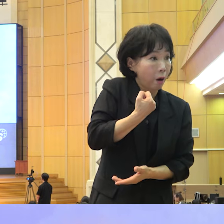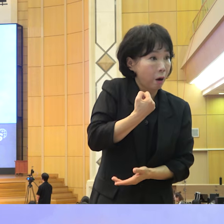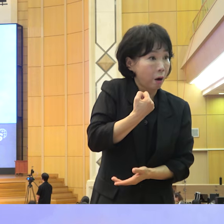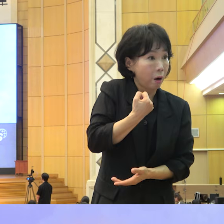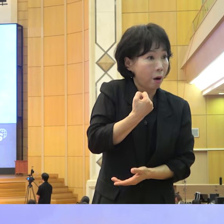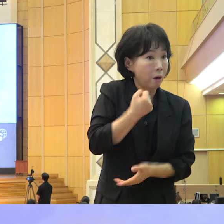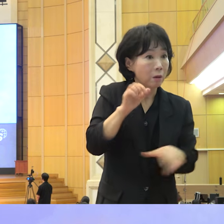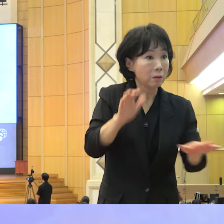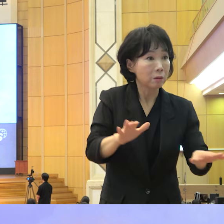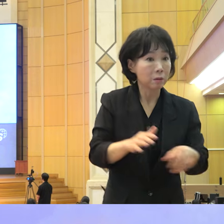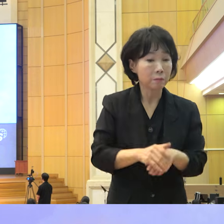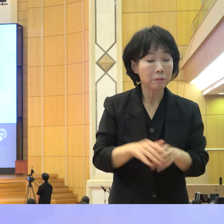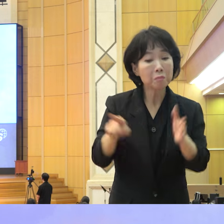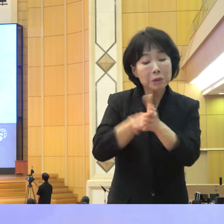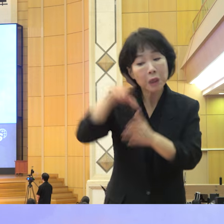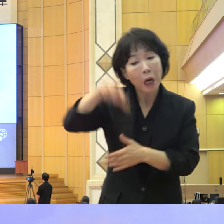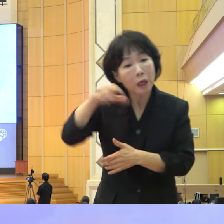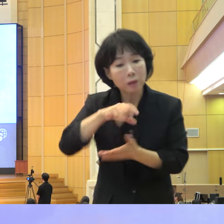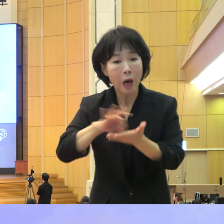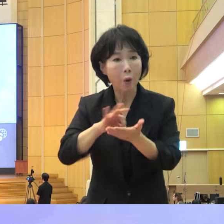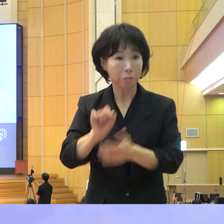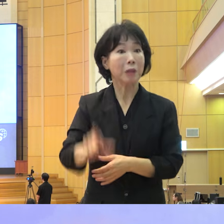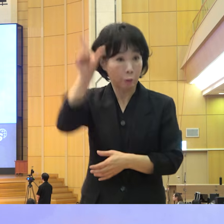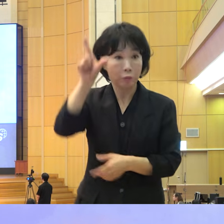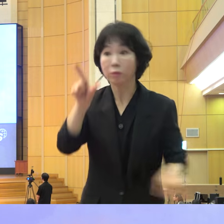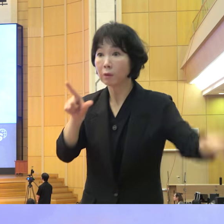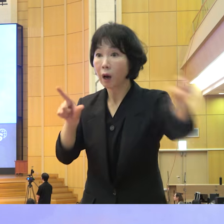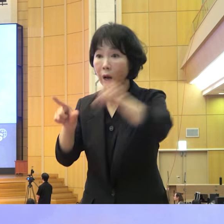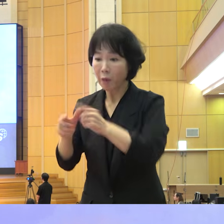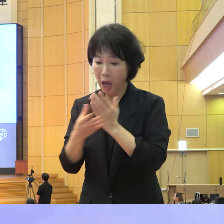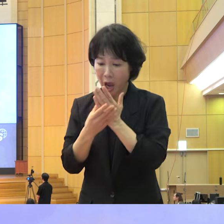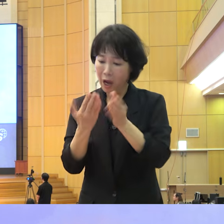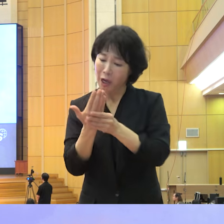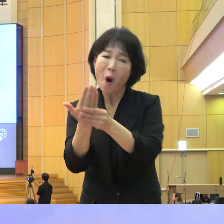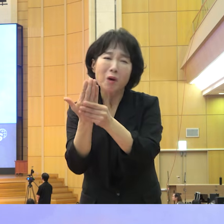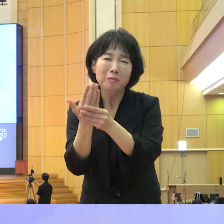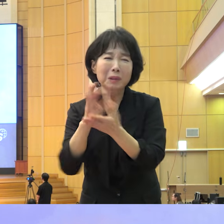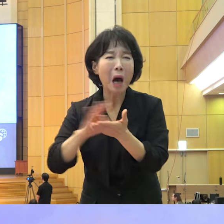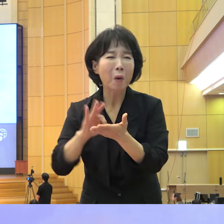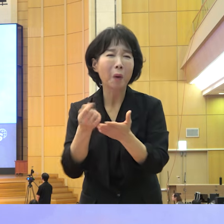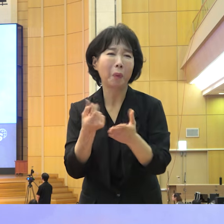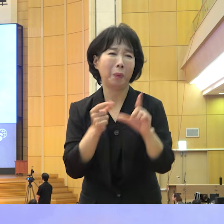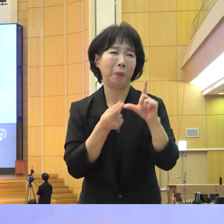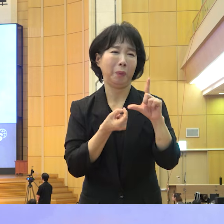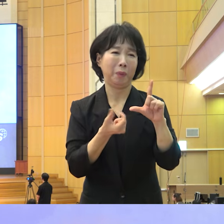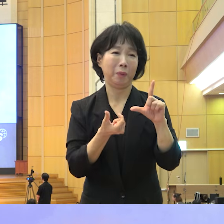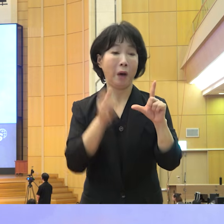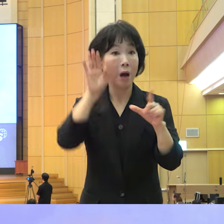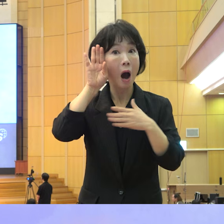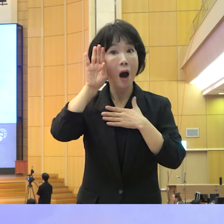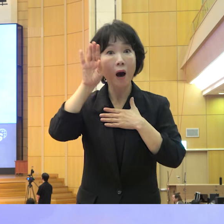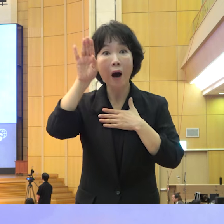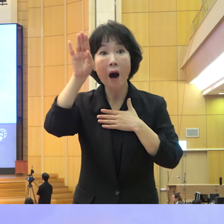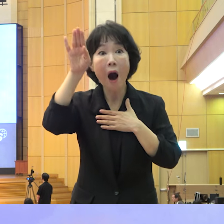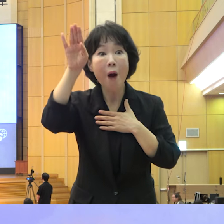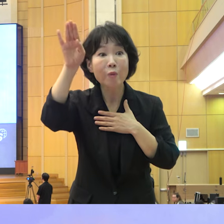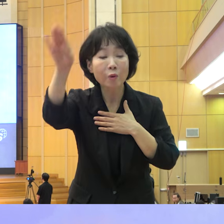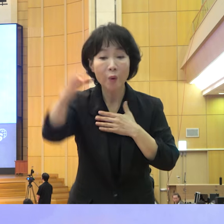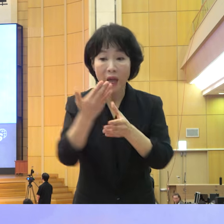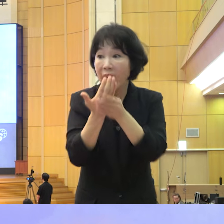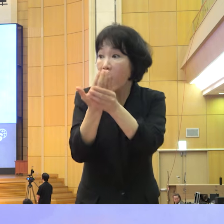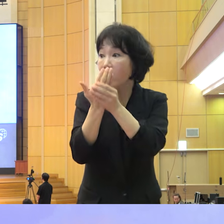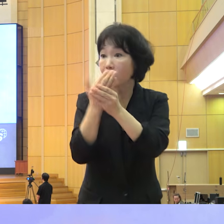그렇게 신용카드를 사용할 수 있고 현금도 사용할 수 있지만 앞으로는 현금이란